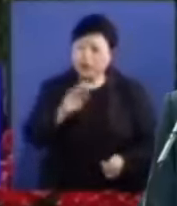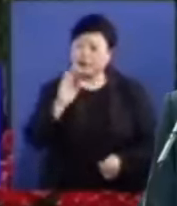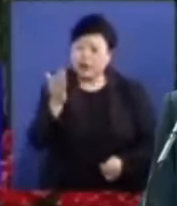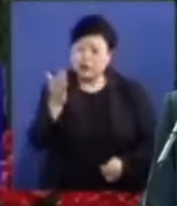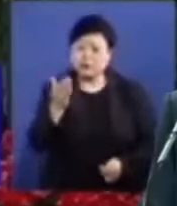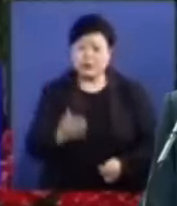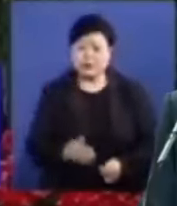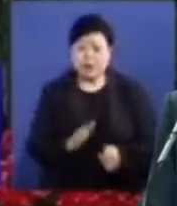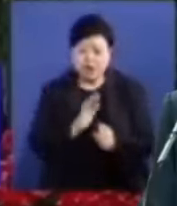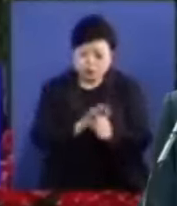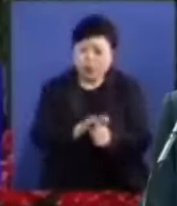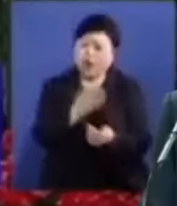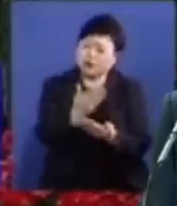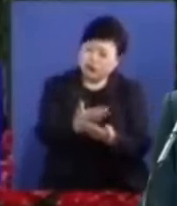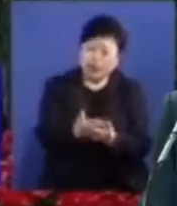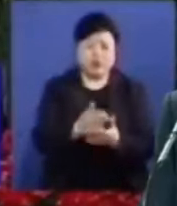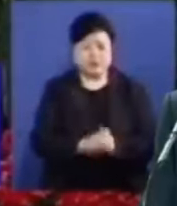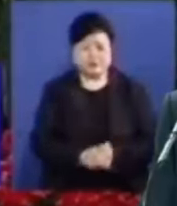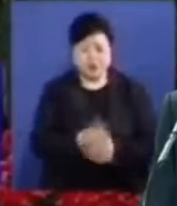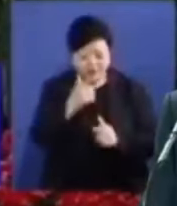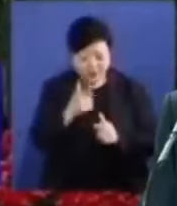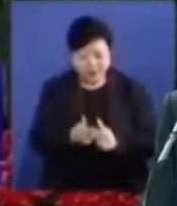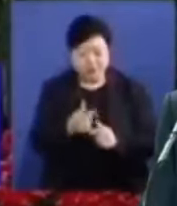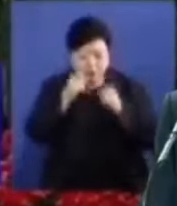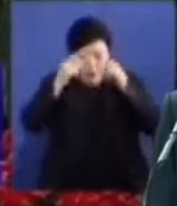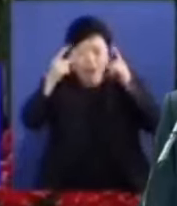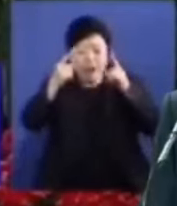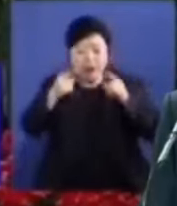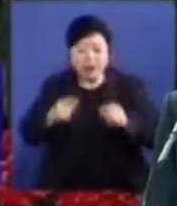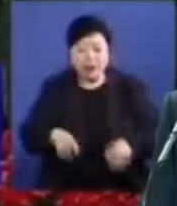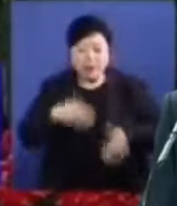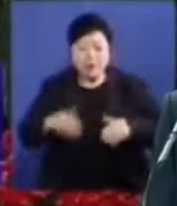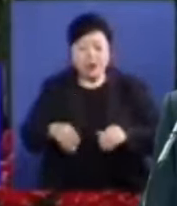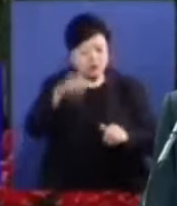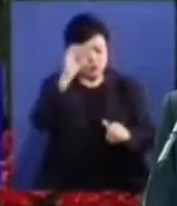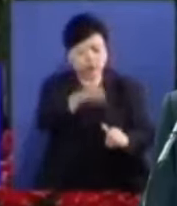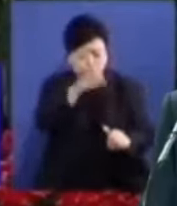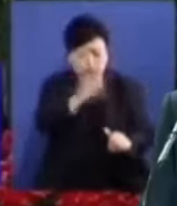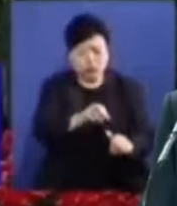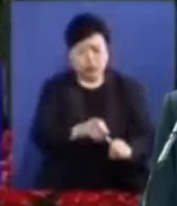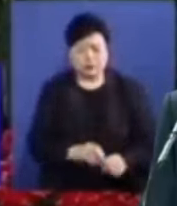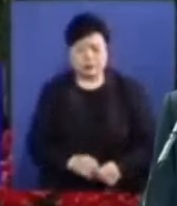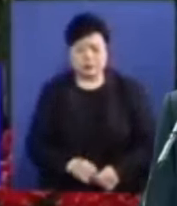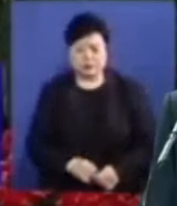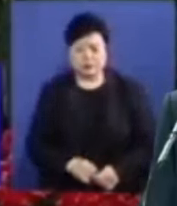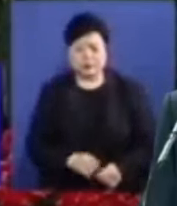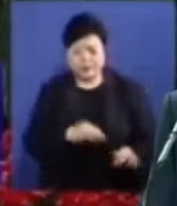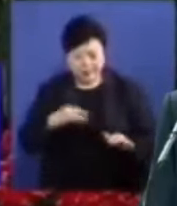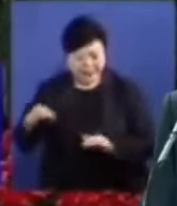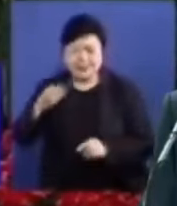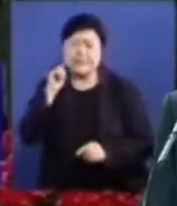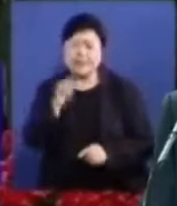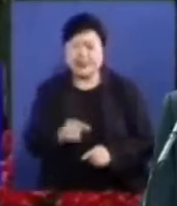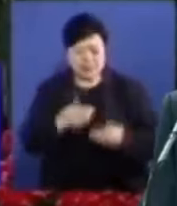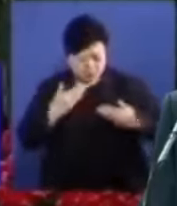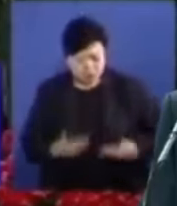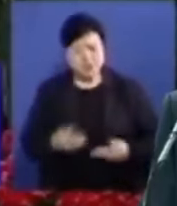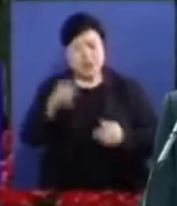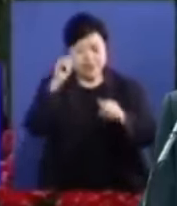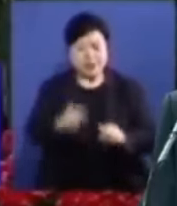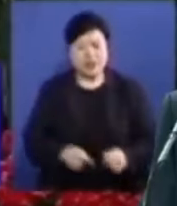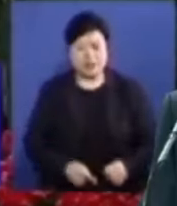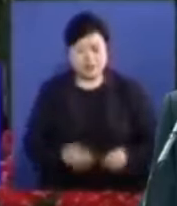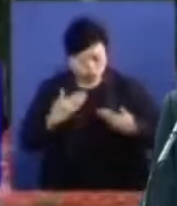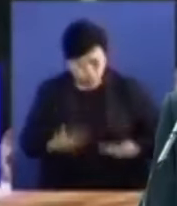것을 돌보지 아니하시나이까 하니 예수께서 깨어 바람을 꾸짖으시며 바다 들어 이르시되 잠잠하라